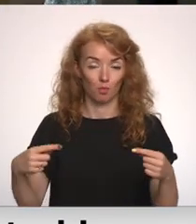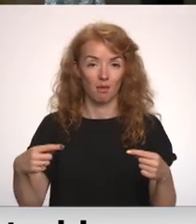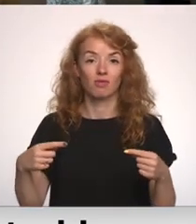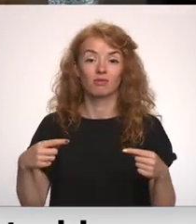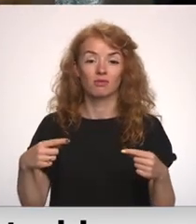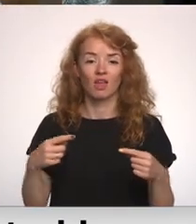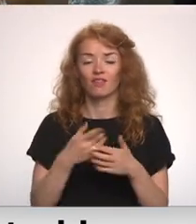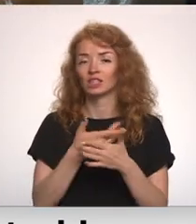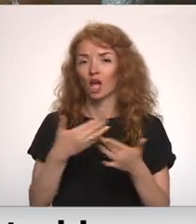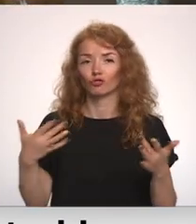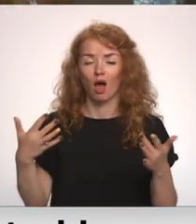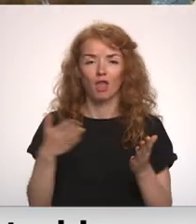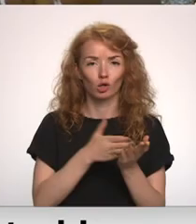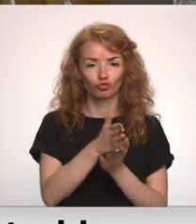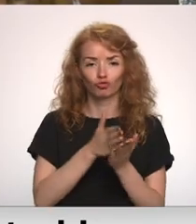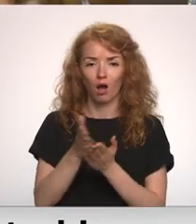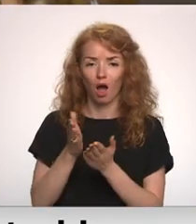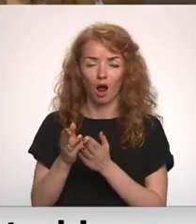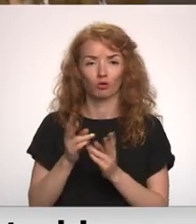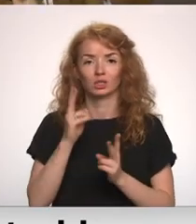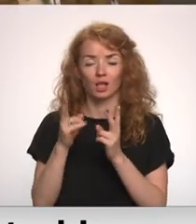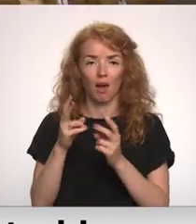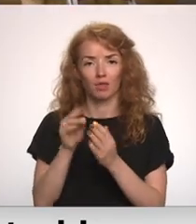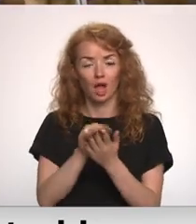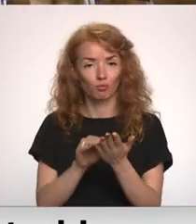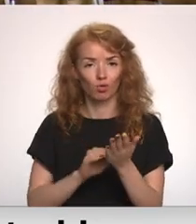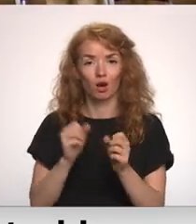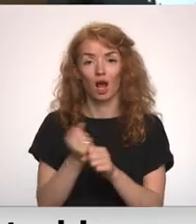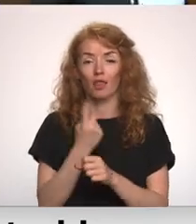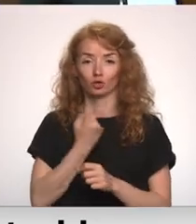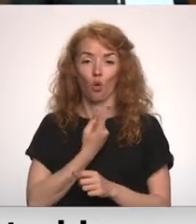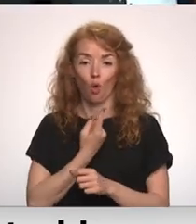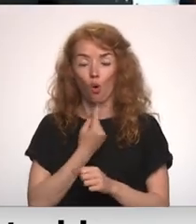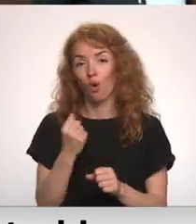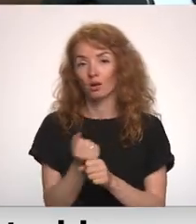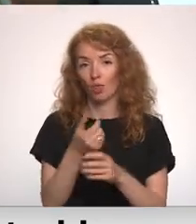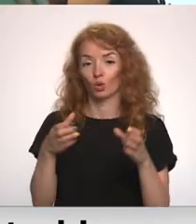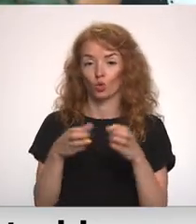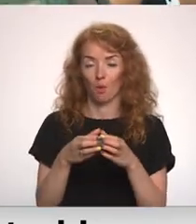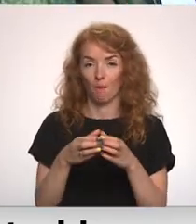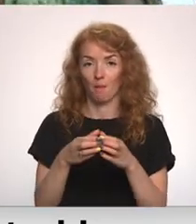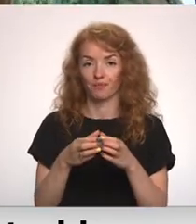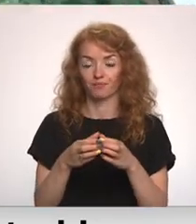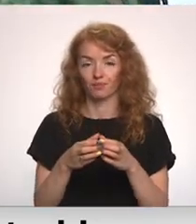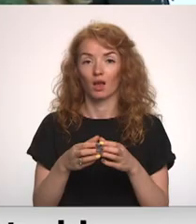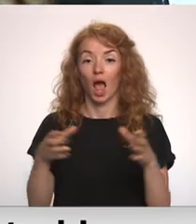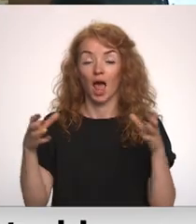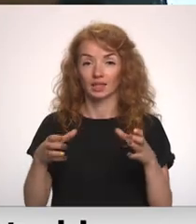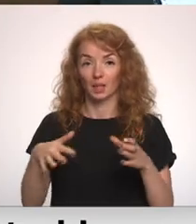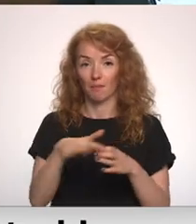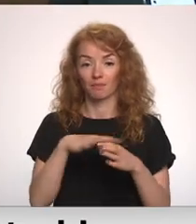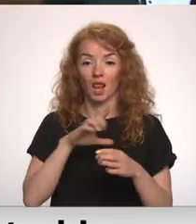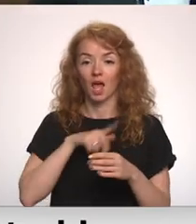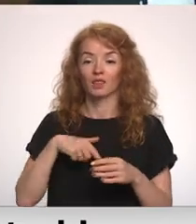pavadījuma. Visdažādāko žanru skaņdarbus šādi var izpildīt gan solo dziedātājs, gan arī grupā. Vokālais ansambris